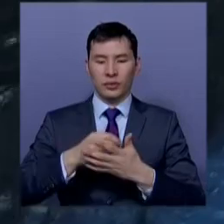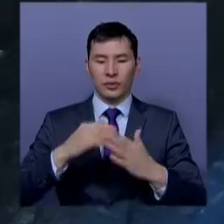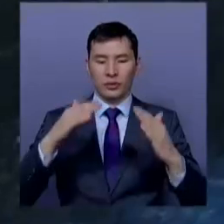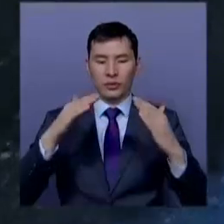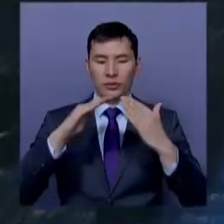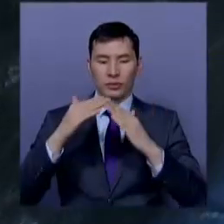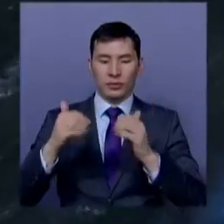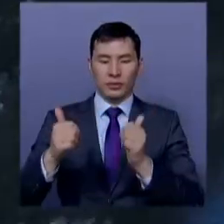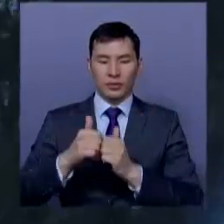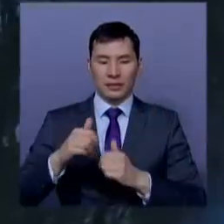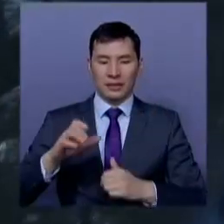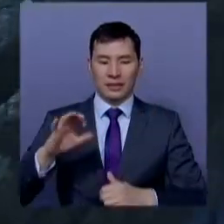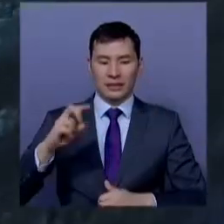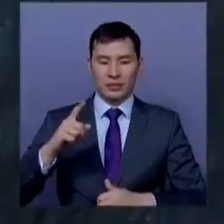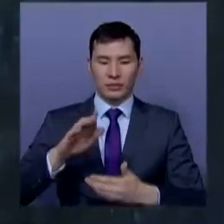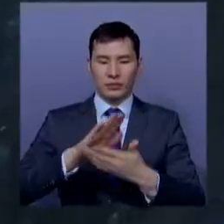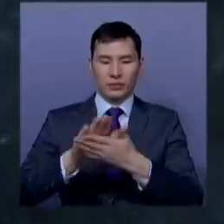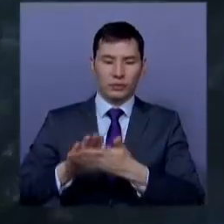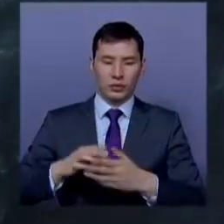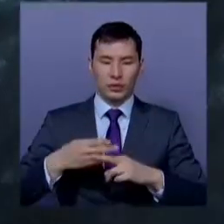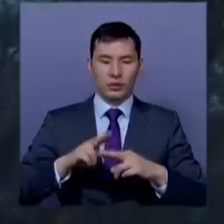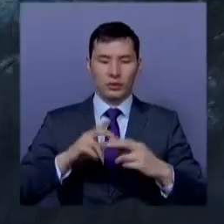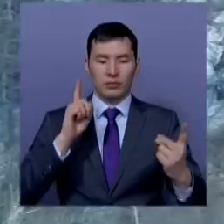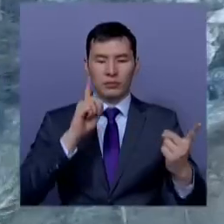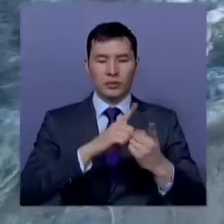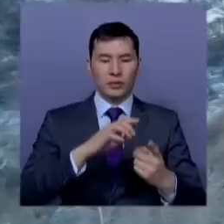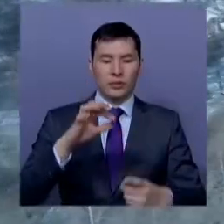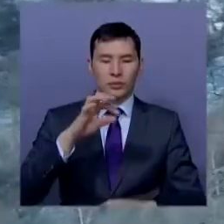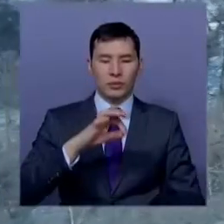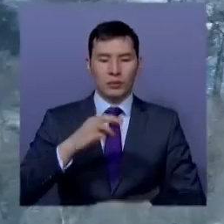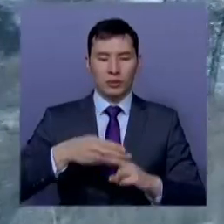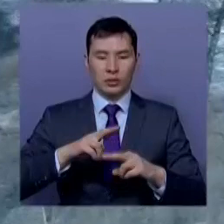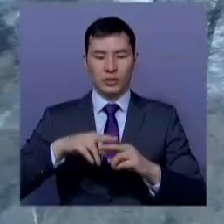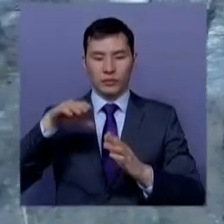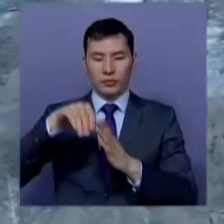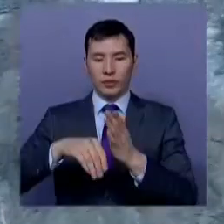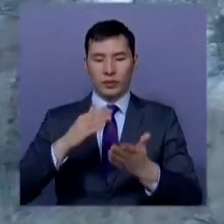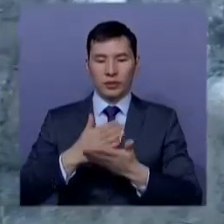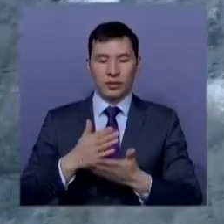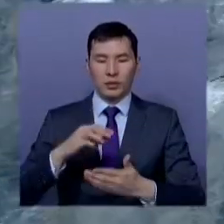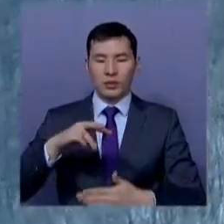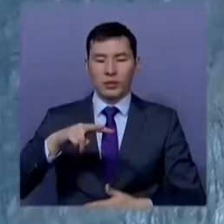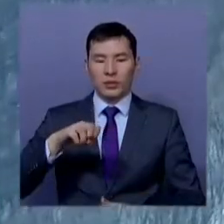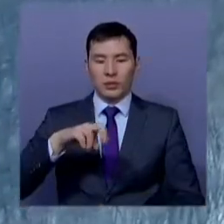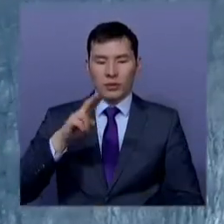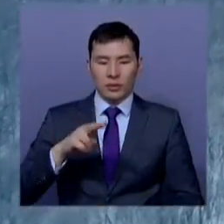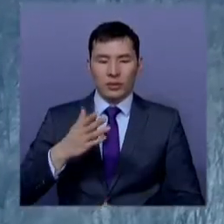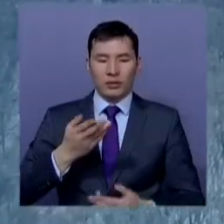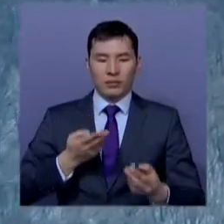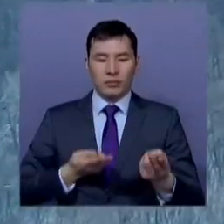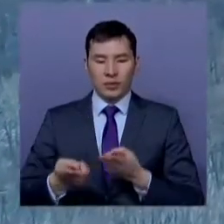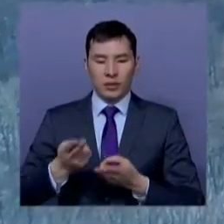тазалау сұрағымен Ерлан Қожағапановқа келді. Мұнда мұз және шаңғы трассалары бар. Сондай ақ тұрғын саябақтағы ағаштардың